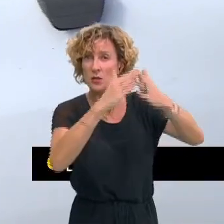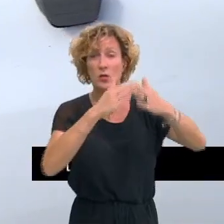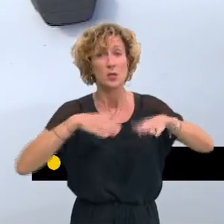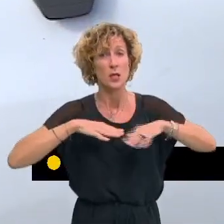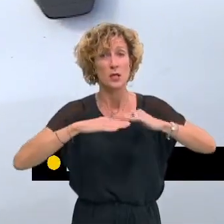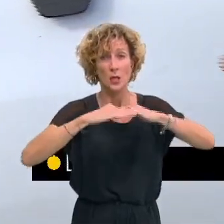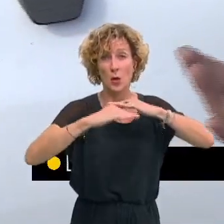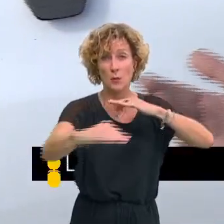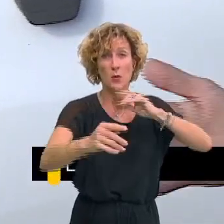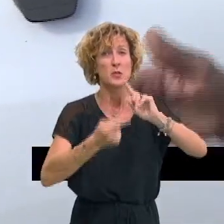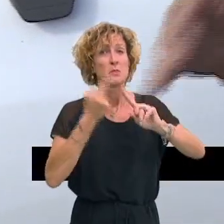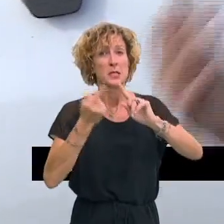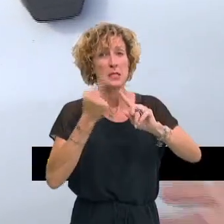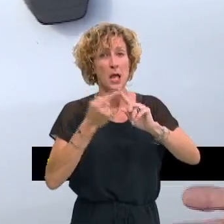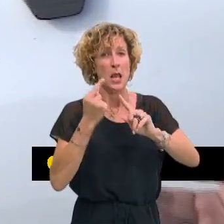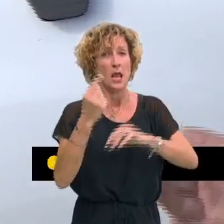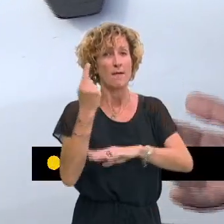adaptée, une signalétique adaptée,